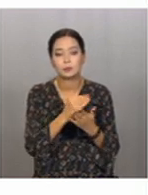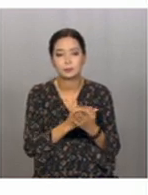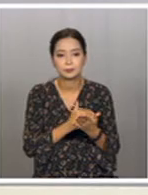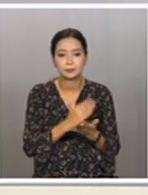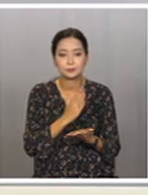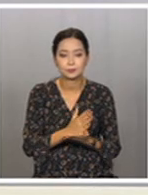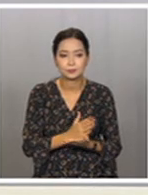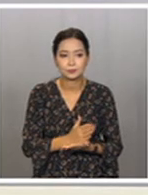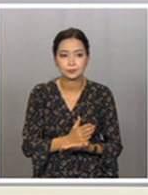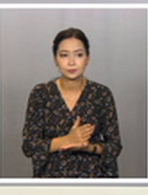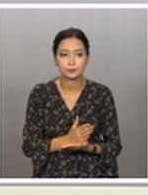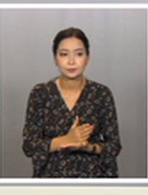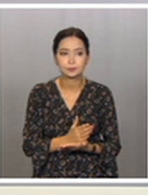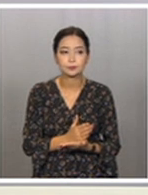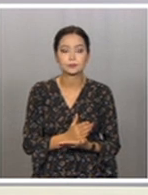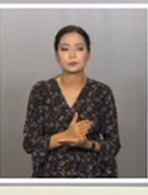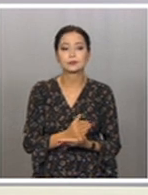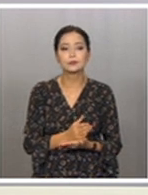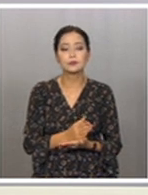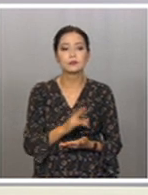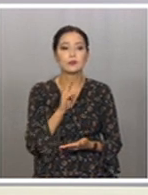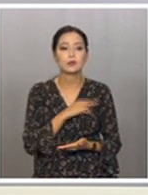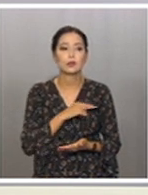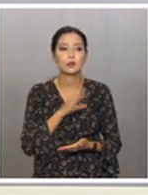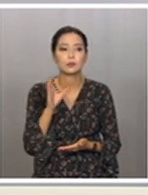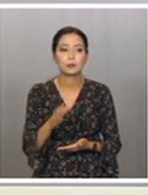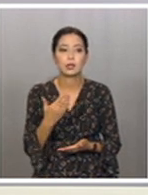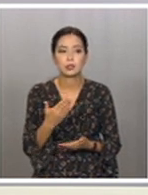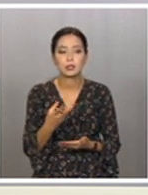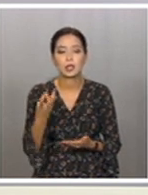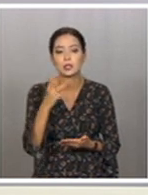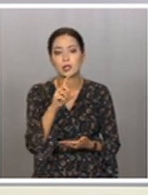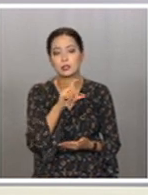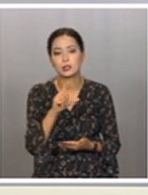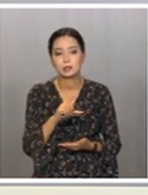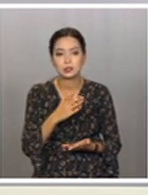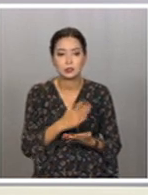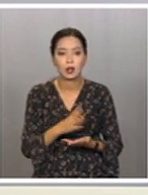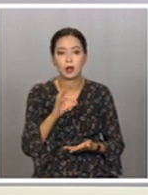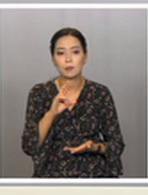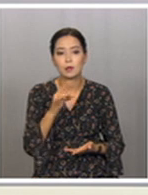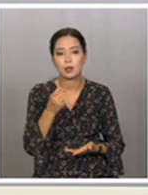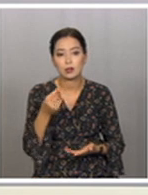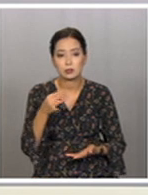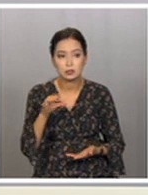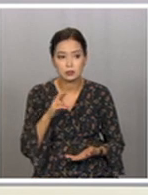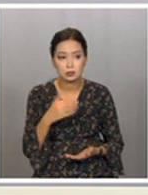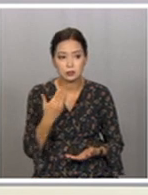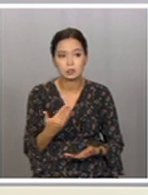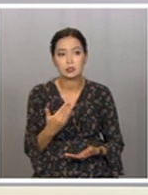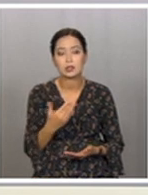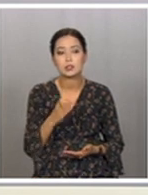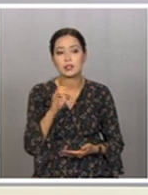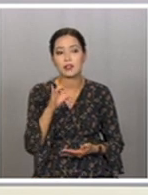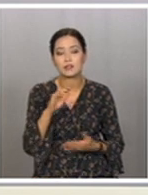жасақтама. Жүйелік бағдарламалық жасақтама үш түрге бөлінеді. Операциялық жүйелер, сервистік